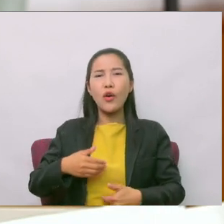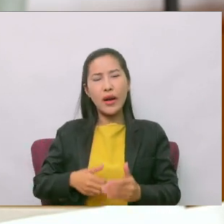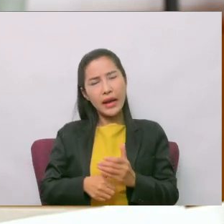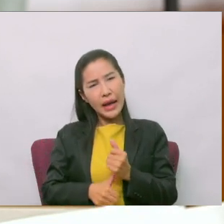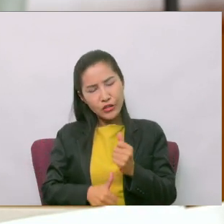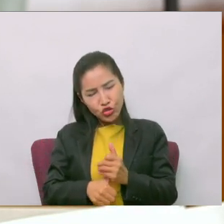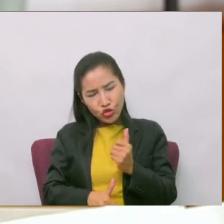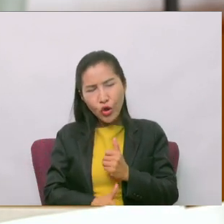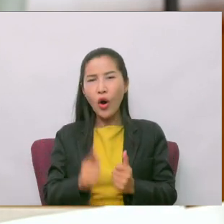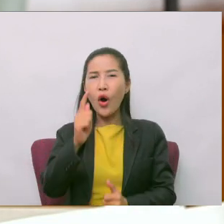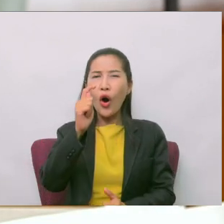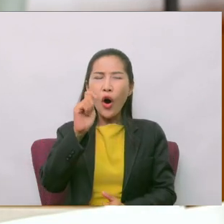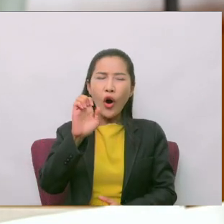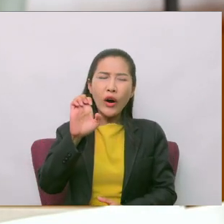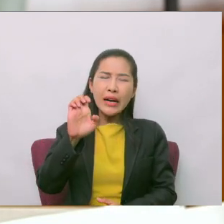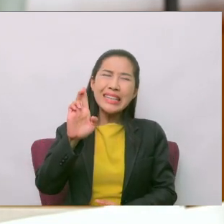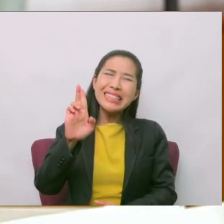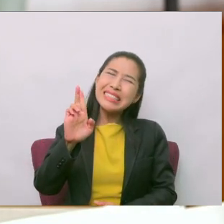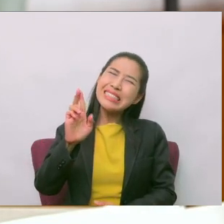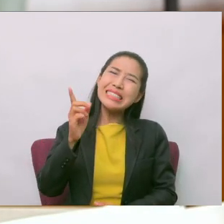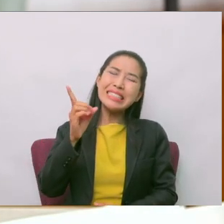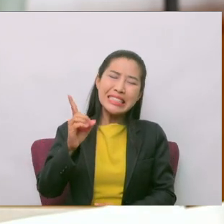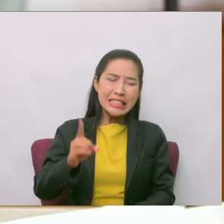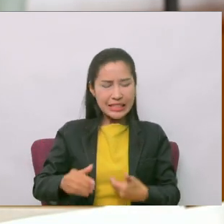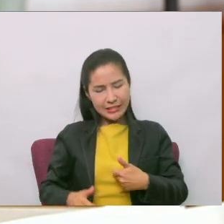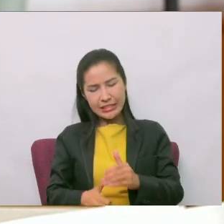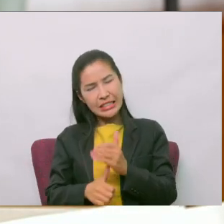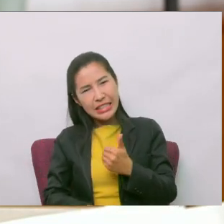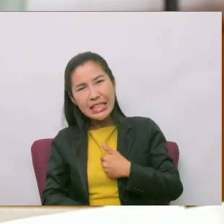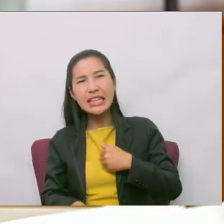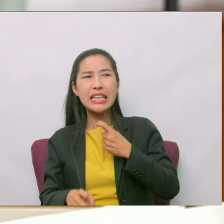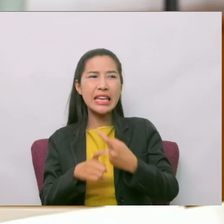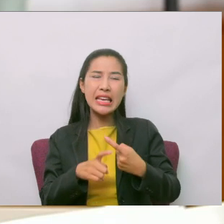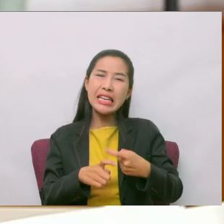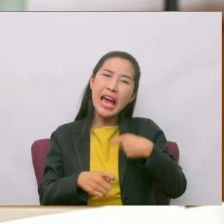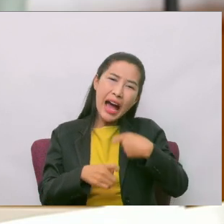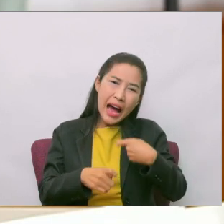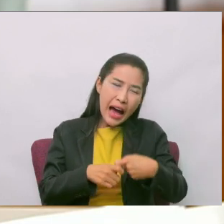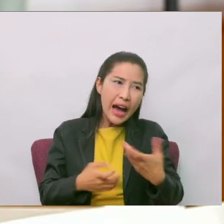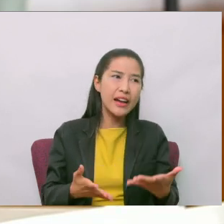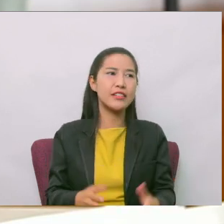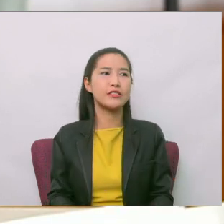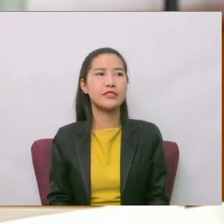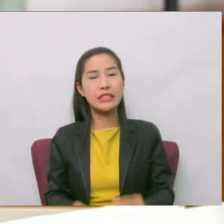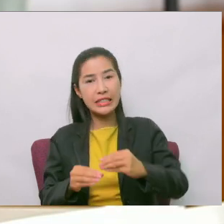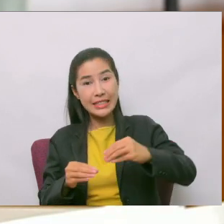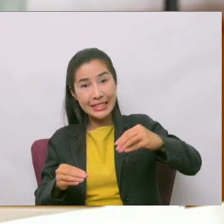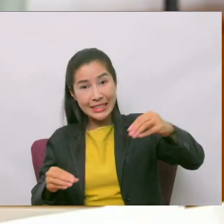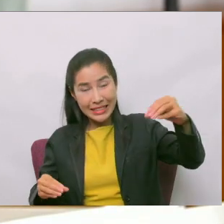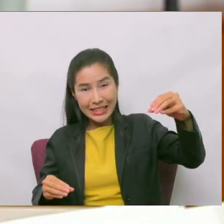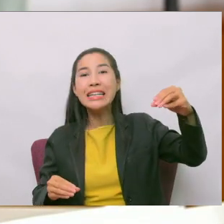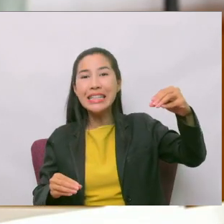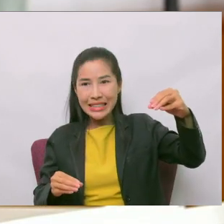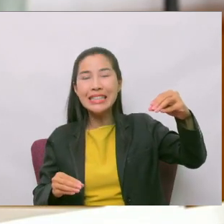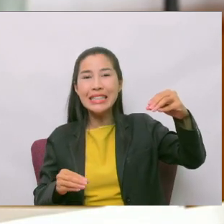ไปก็จะเป็นในเรื่องของตะไคร้ตะไคร้แกงเราเนี่ยค่ะนะคะตะไคร้สรรพคุณของเขาก็เยอะเหมือน